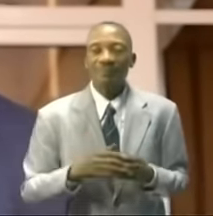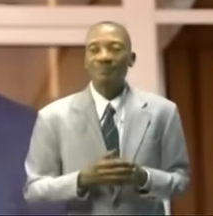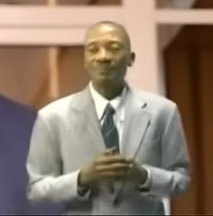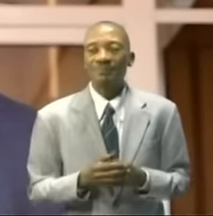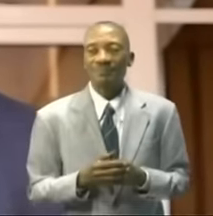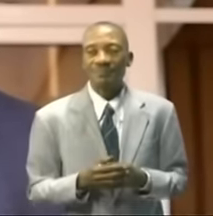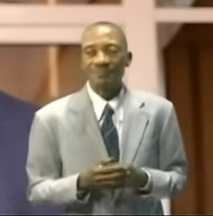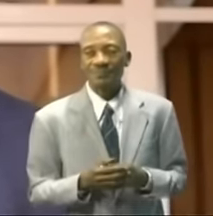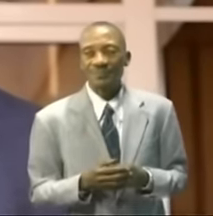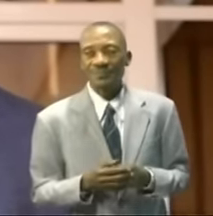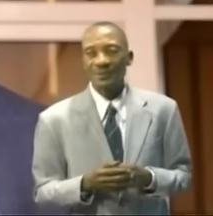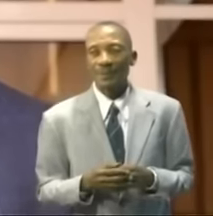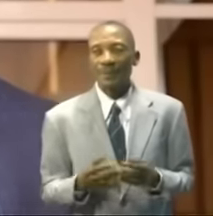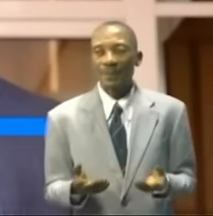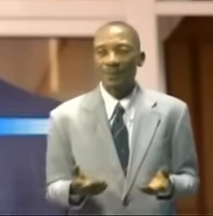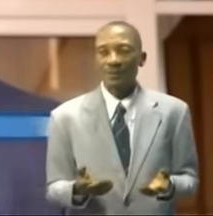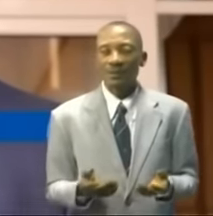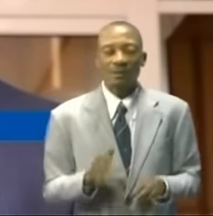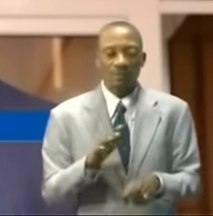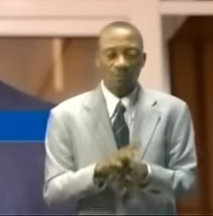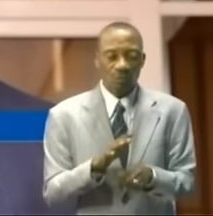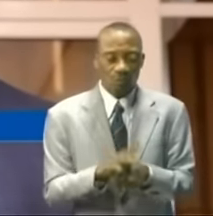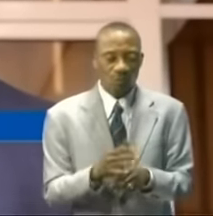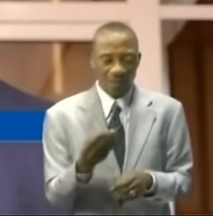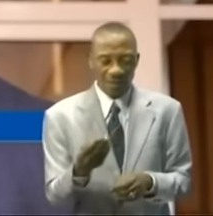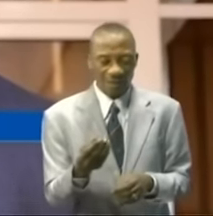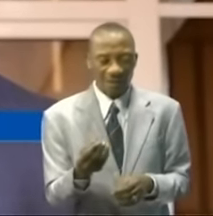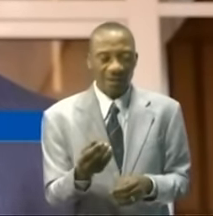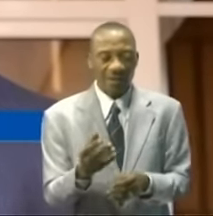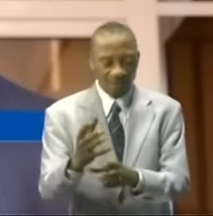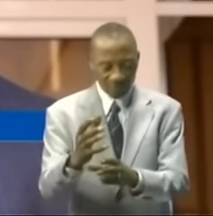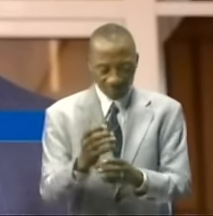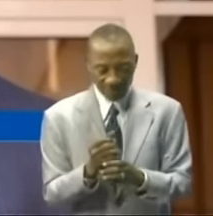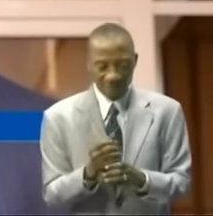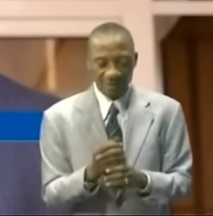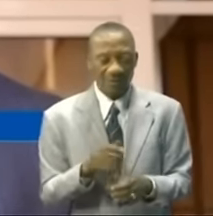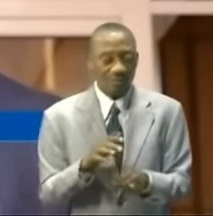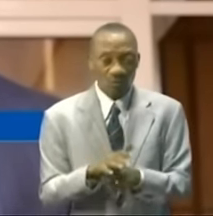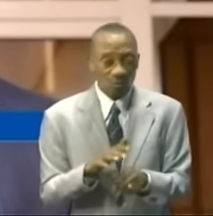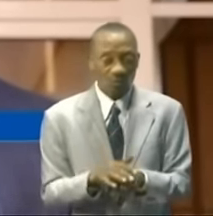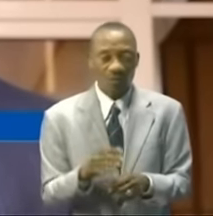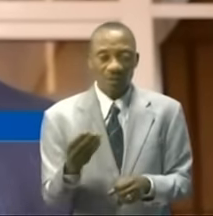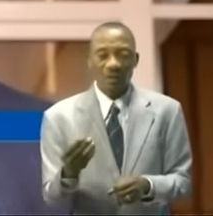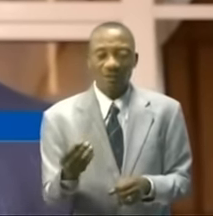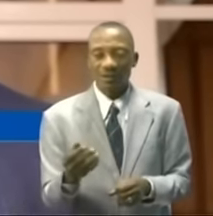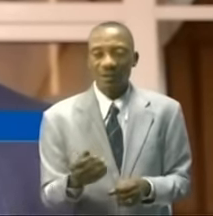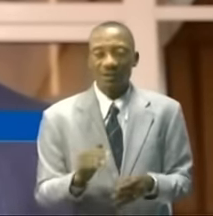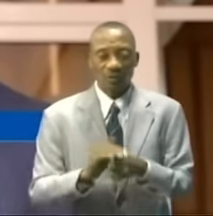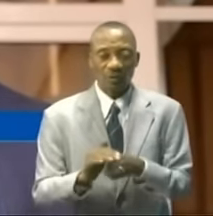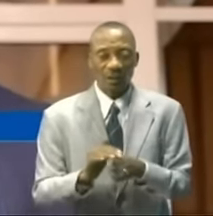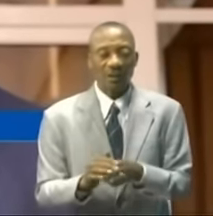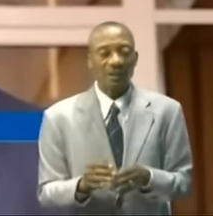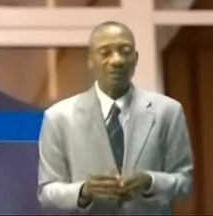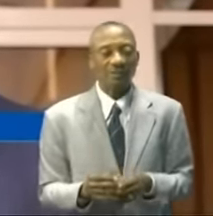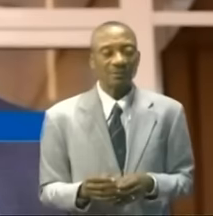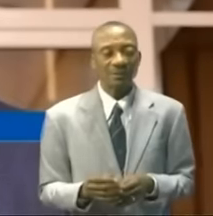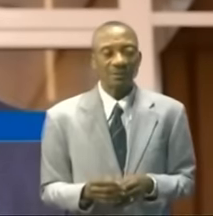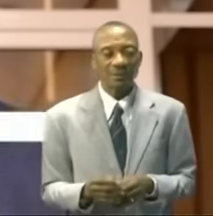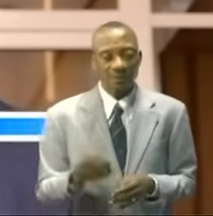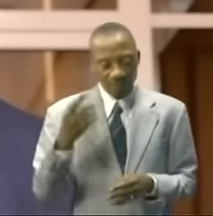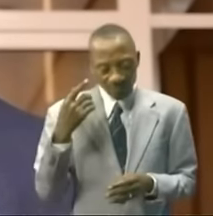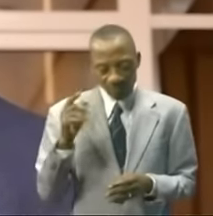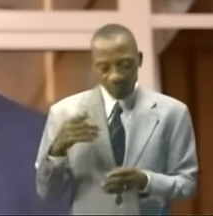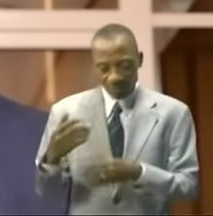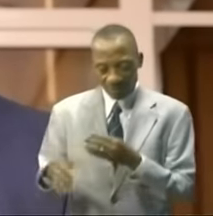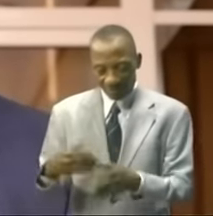entre 6 et 10 millions de dollars, et ceci vient d'être confirmé par le président de la République. Vous avez suivi que les partenaires, notamment